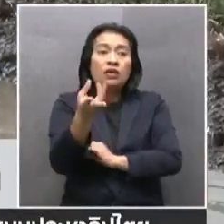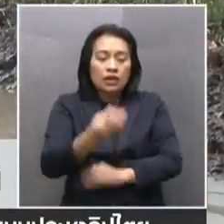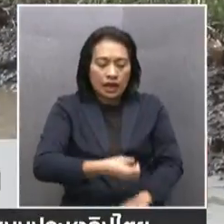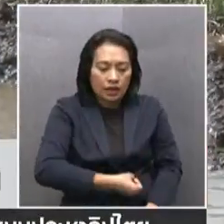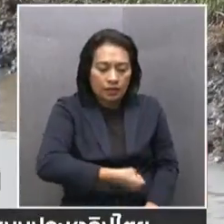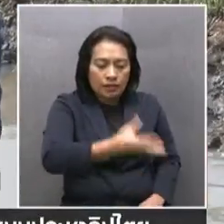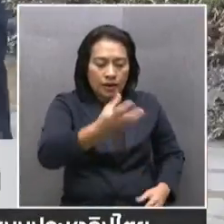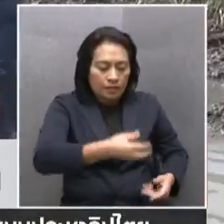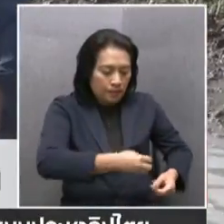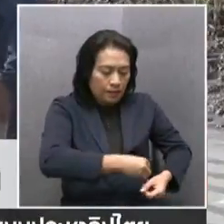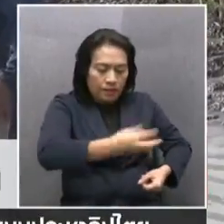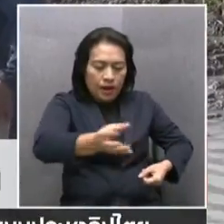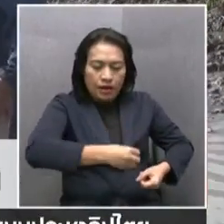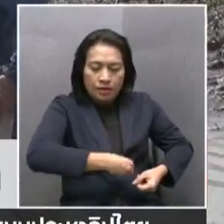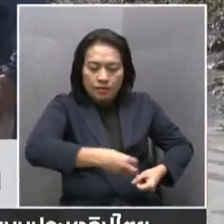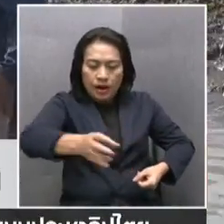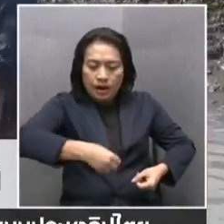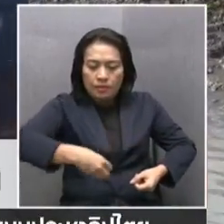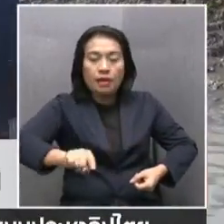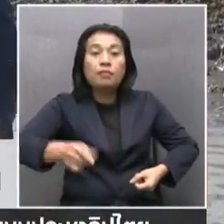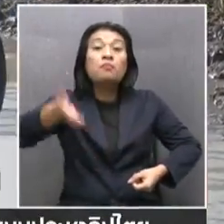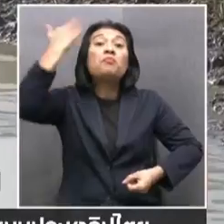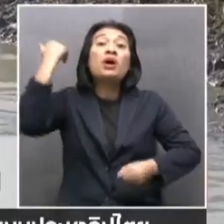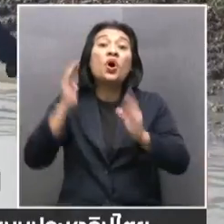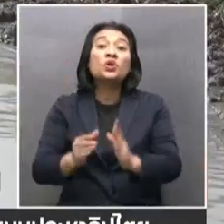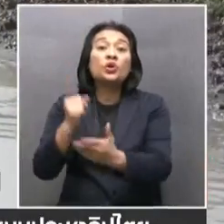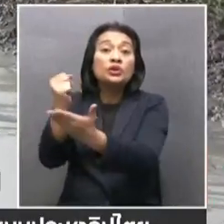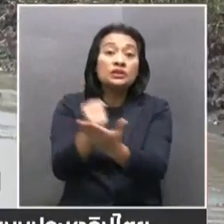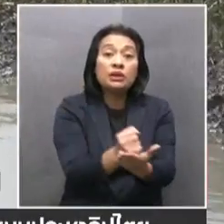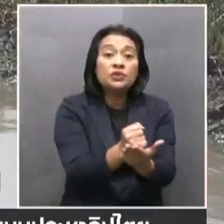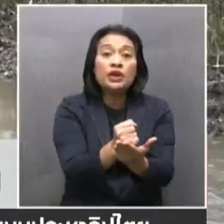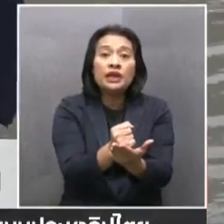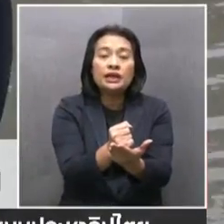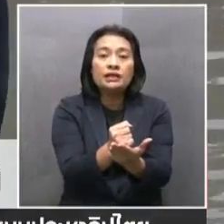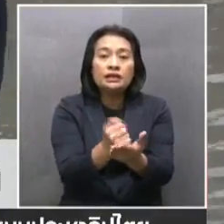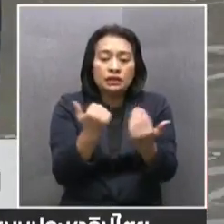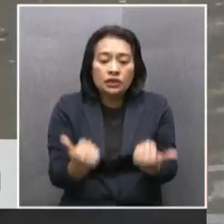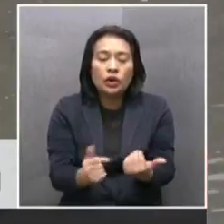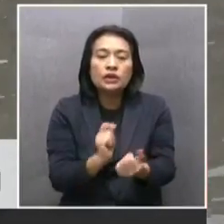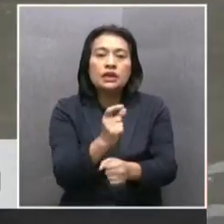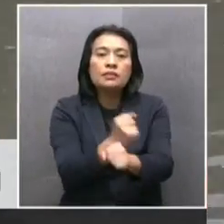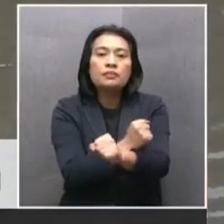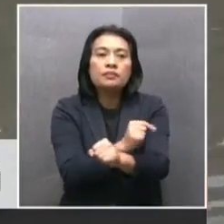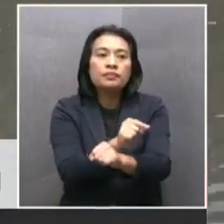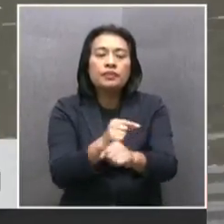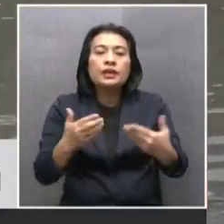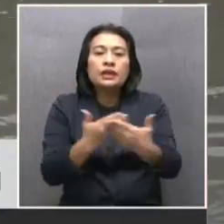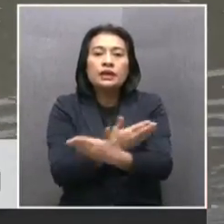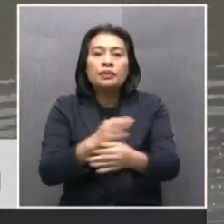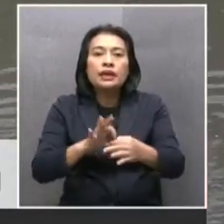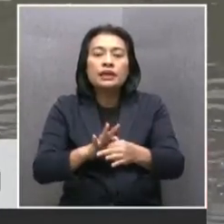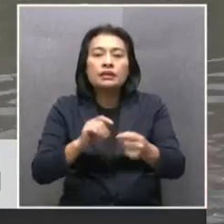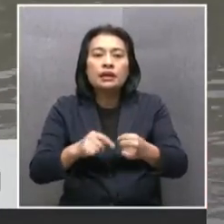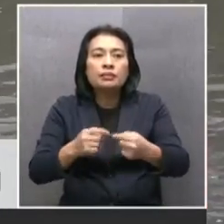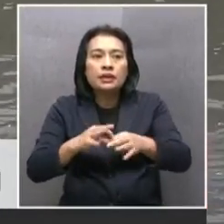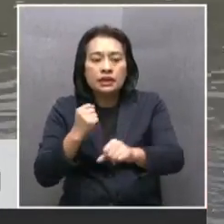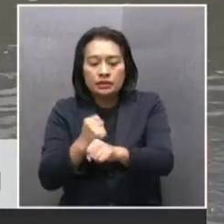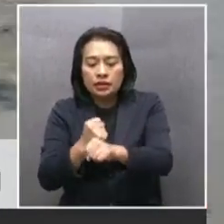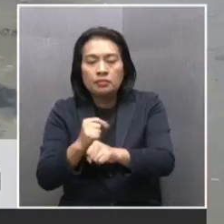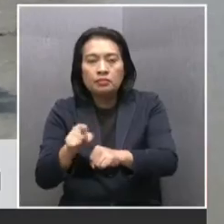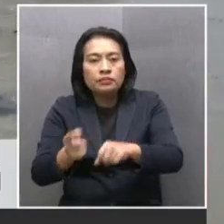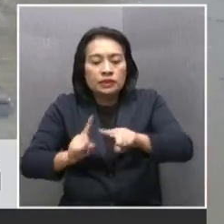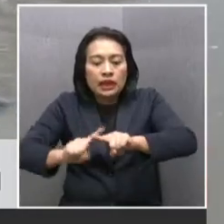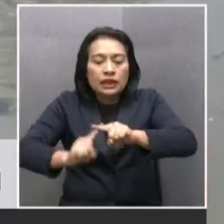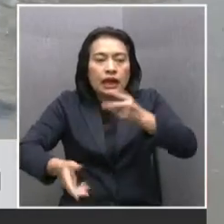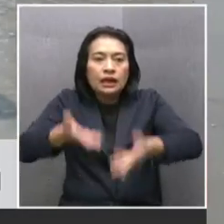าจะเปลี่ยนไปจากการลงแขกทำนาเปลี่ยนมาเป็นการจ้างแรงงานใช้เครื่องมือการเกษตรแบบใหม่มาหว่านเมล็ดพันธุ์ข้าวก็ต